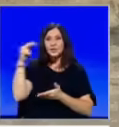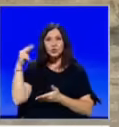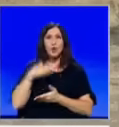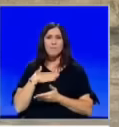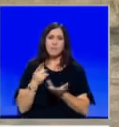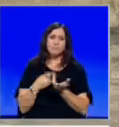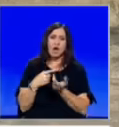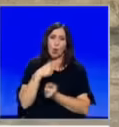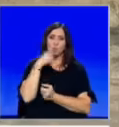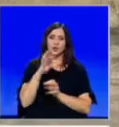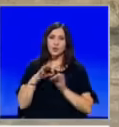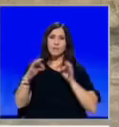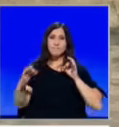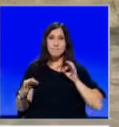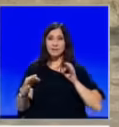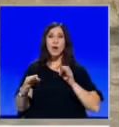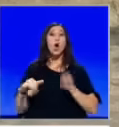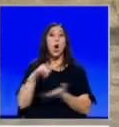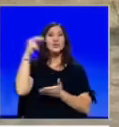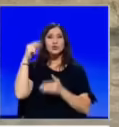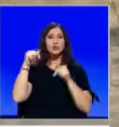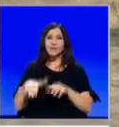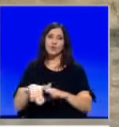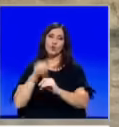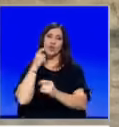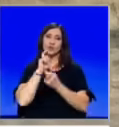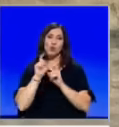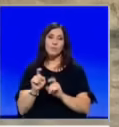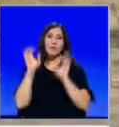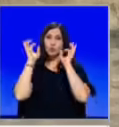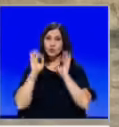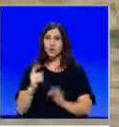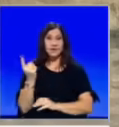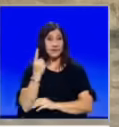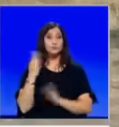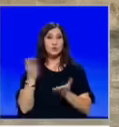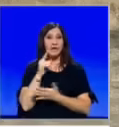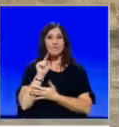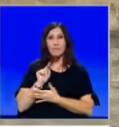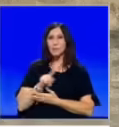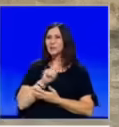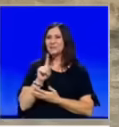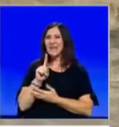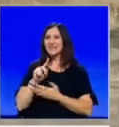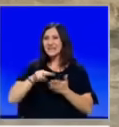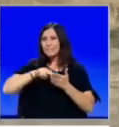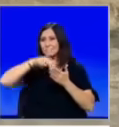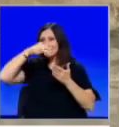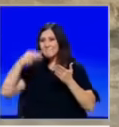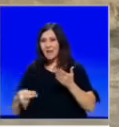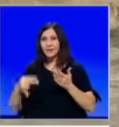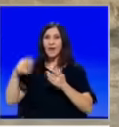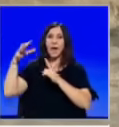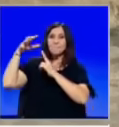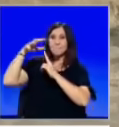само няколко стотин метра. От летището днес отказаха коментар, уточниха само, че става въпрос не за падане, а за